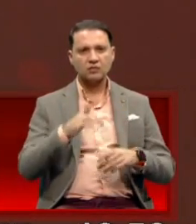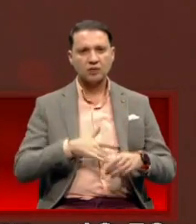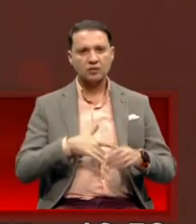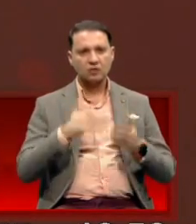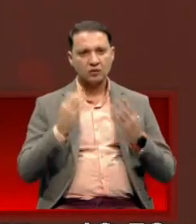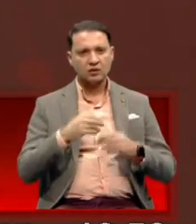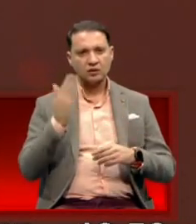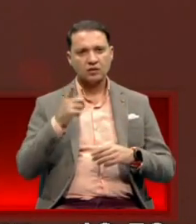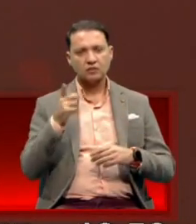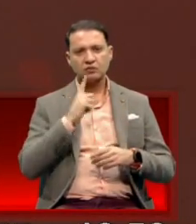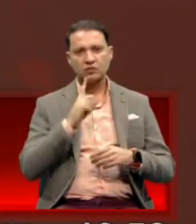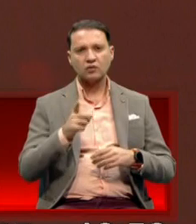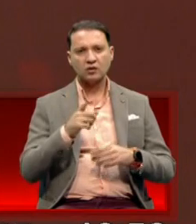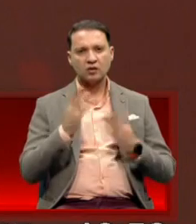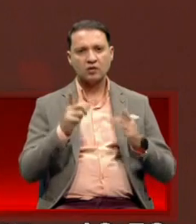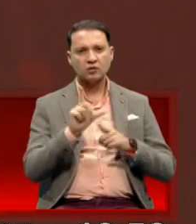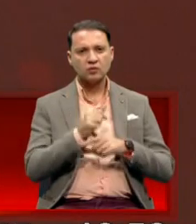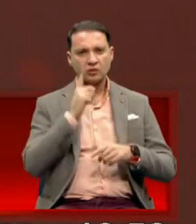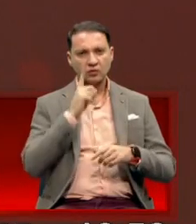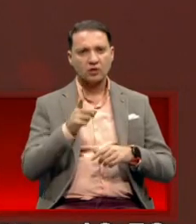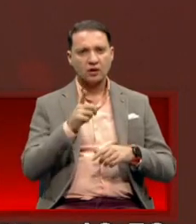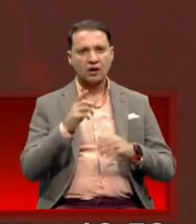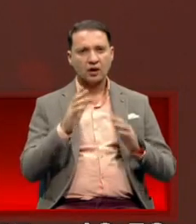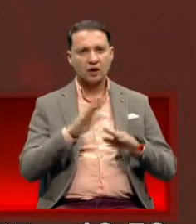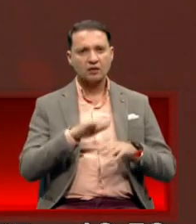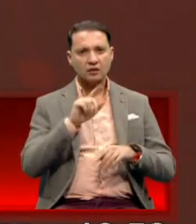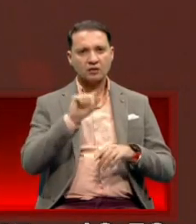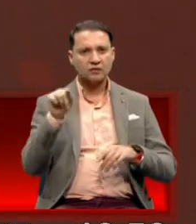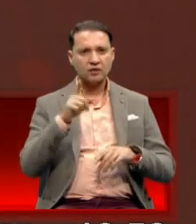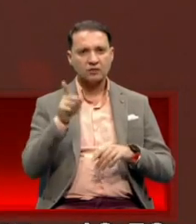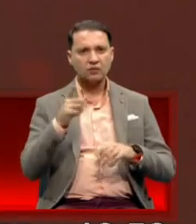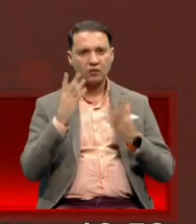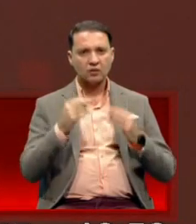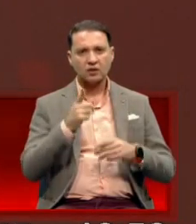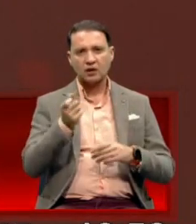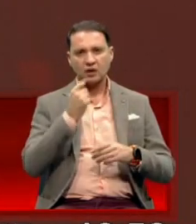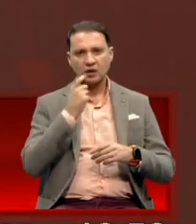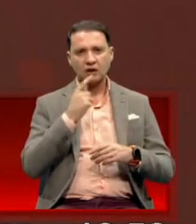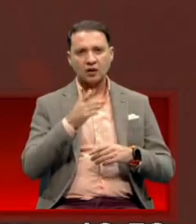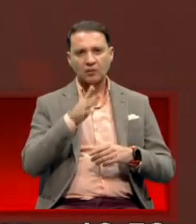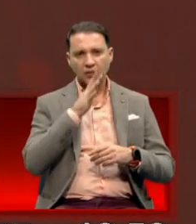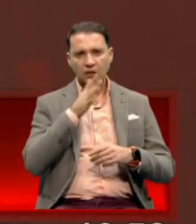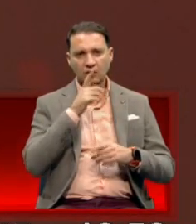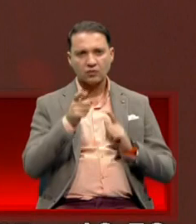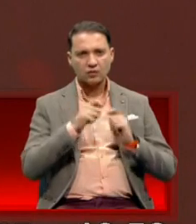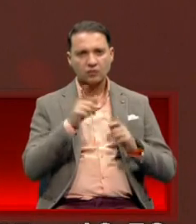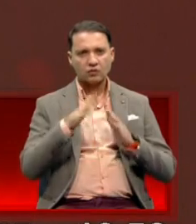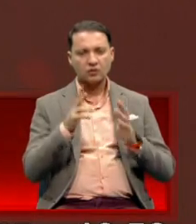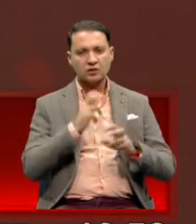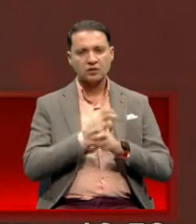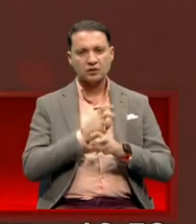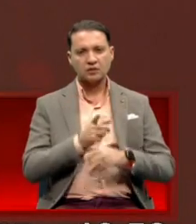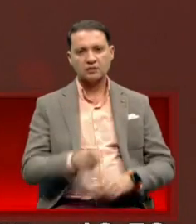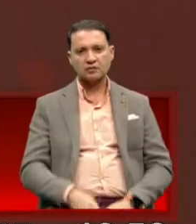Memnun kalan diğerini öneriyor. Ancak uzmanlara göre elden ele tavsiye üzerine dolaşan bu ilaçlar ezbere kullanılırsa